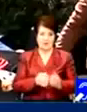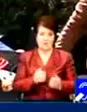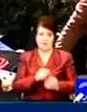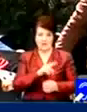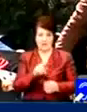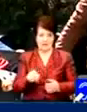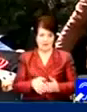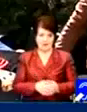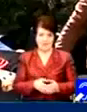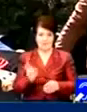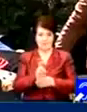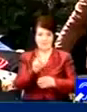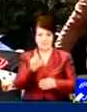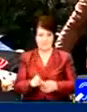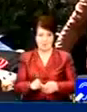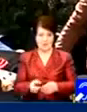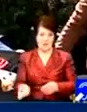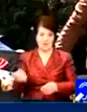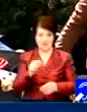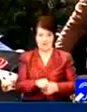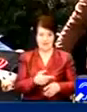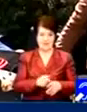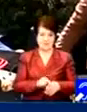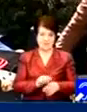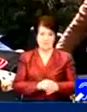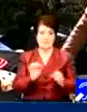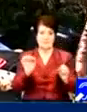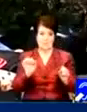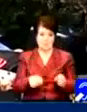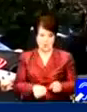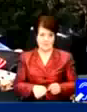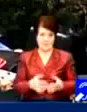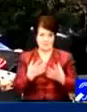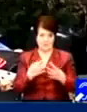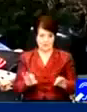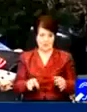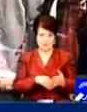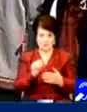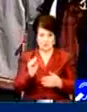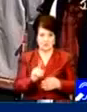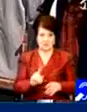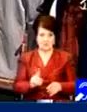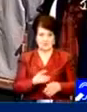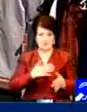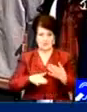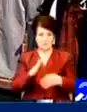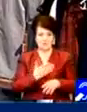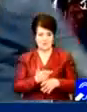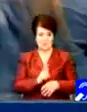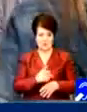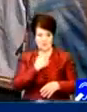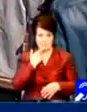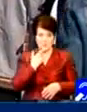fiecare vizitator care ne trece pragul acestui târg să poată să-și permită să-și cumpere ceva. Ne bucurăm tare mult că avem